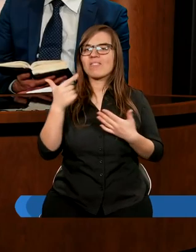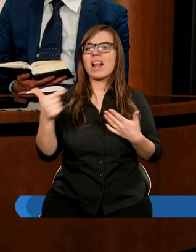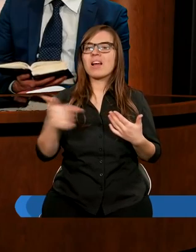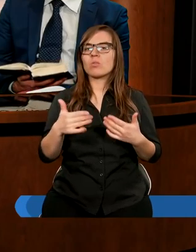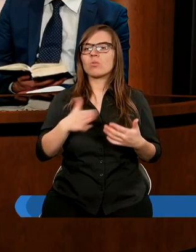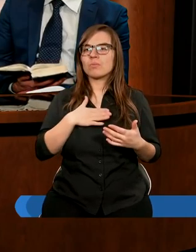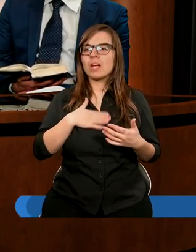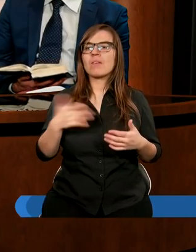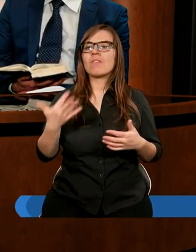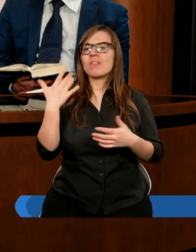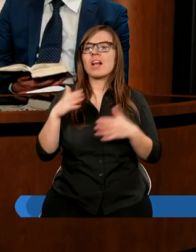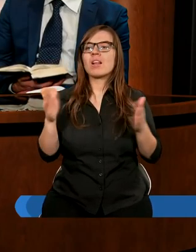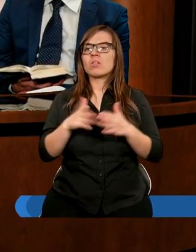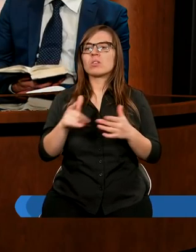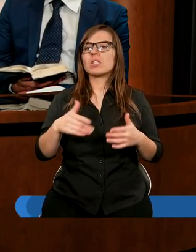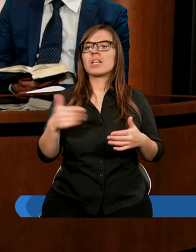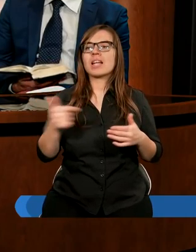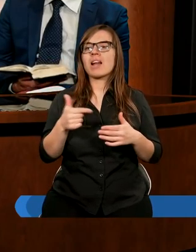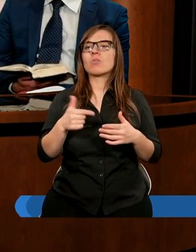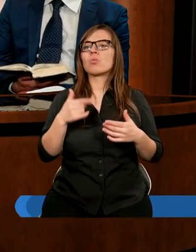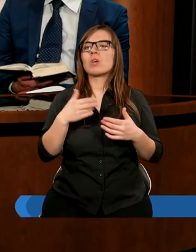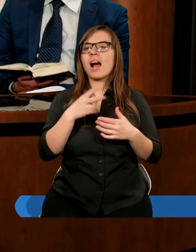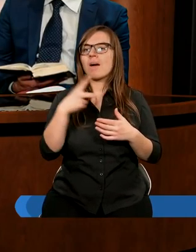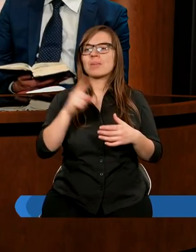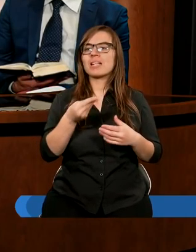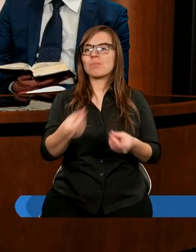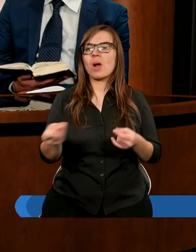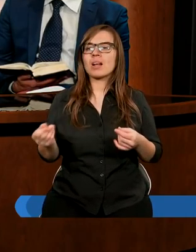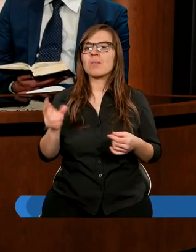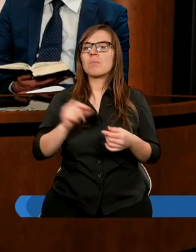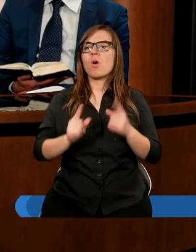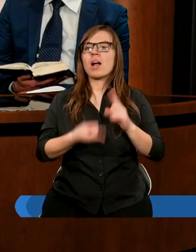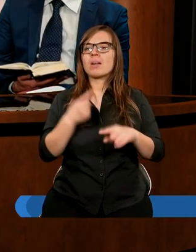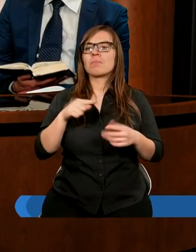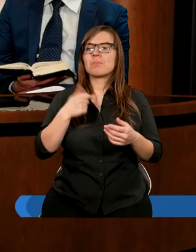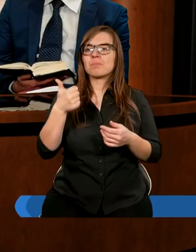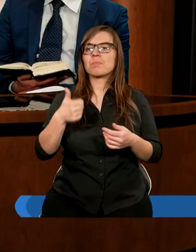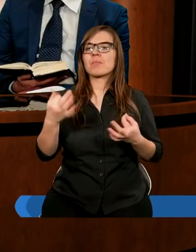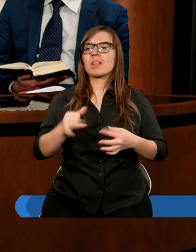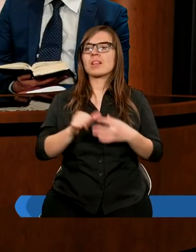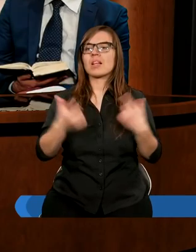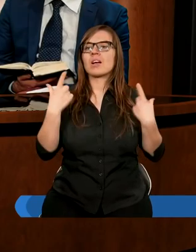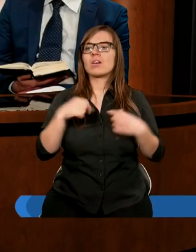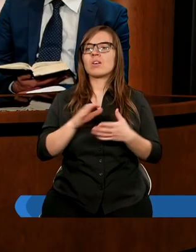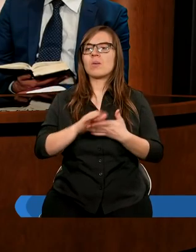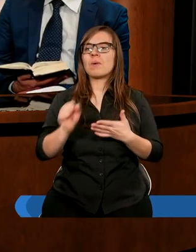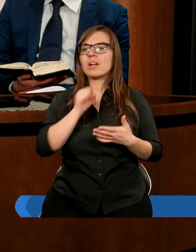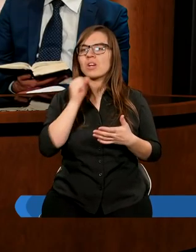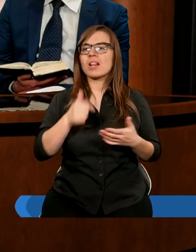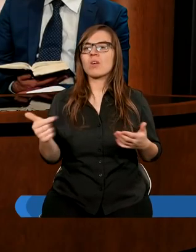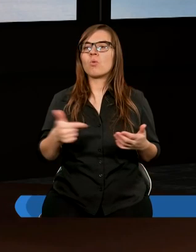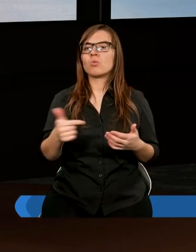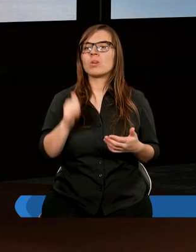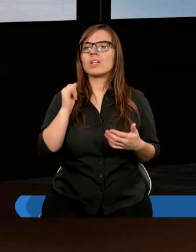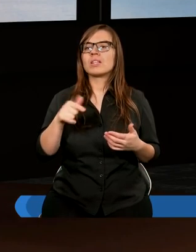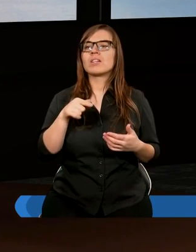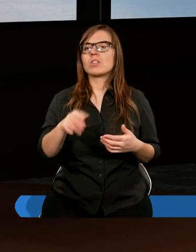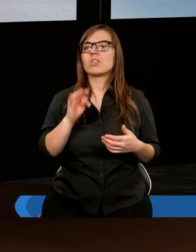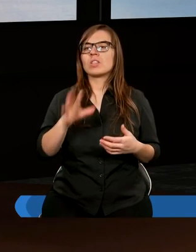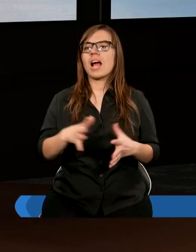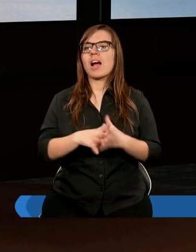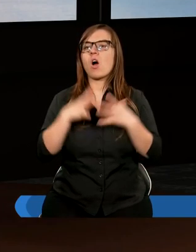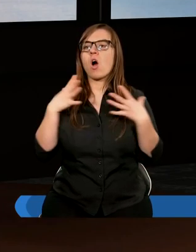naprawdę o wiele krócej się zadłużałam, niż spłacałam, po raz pierwszy w tym roku jestem osobą bez żadnego długu. I to